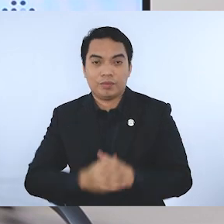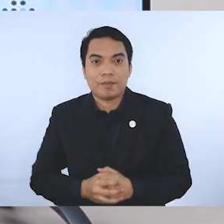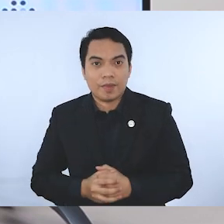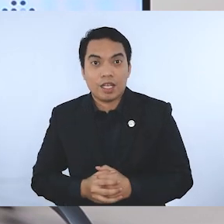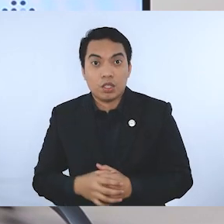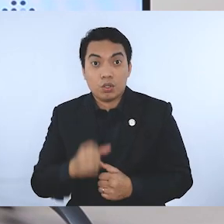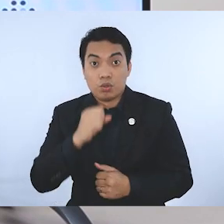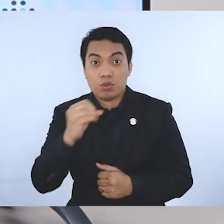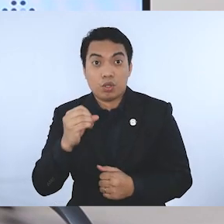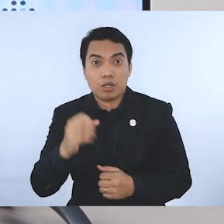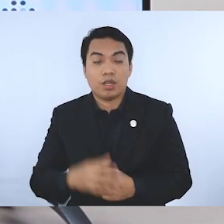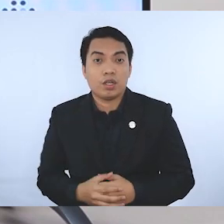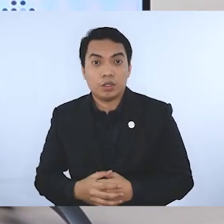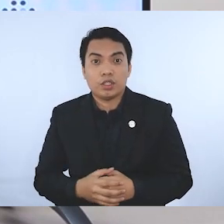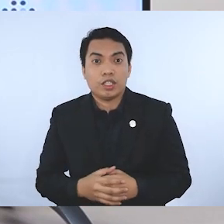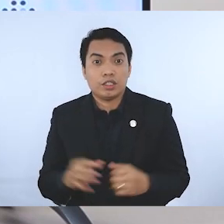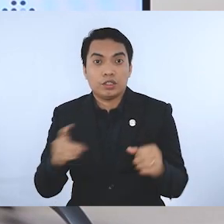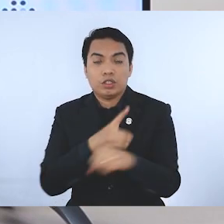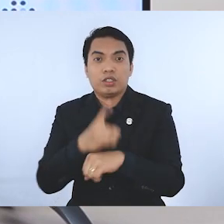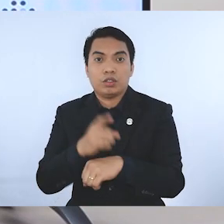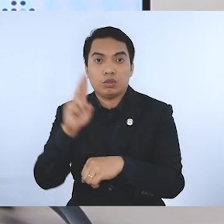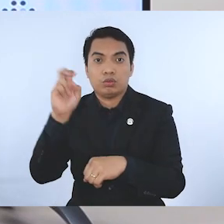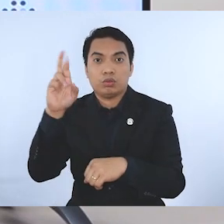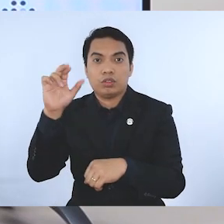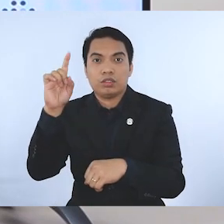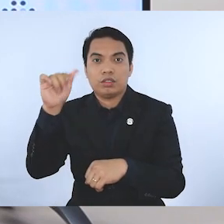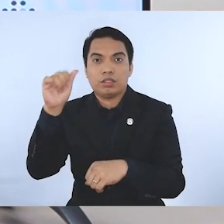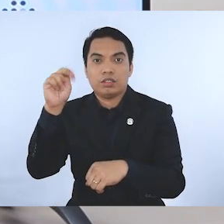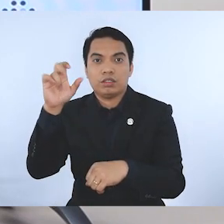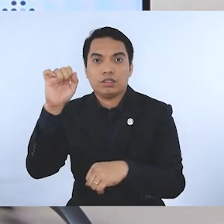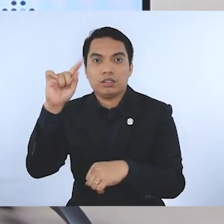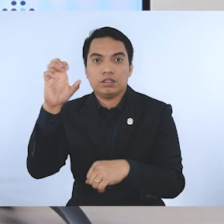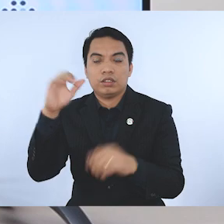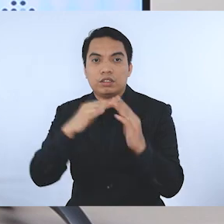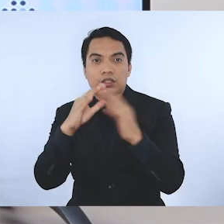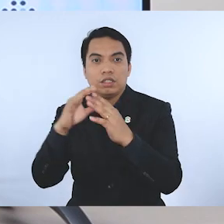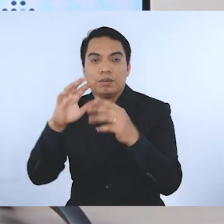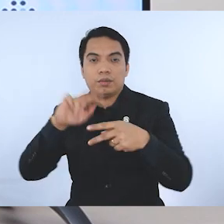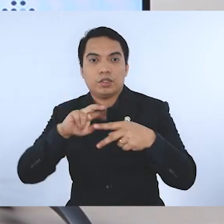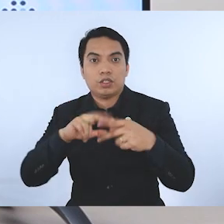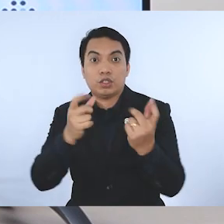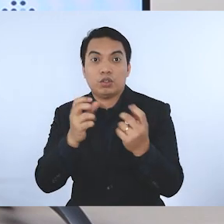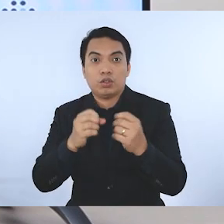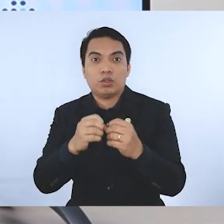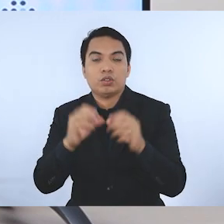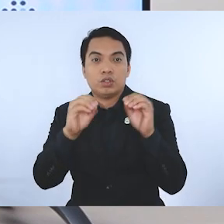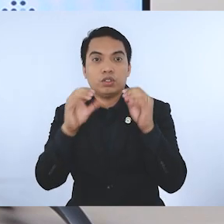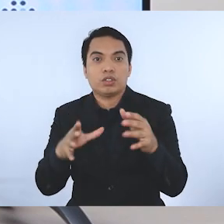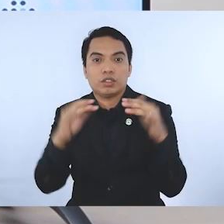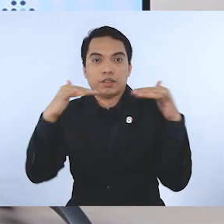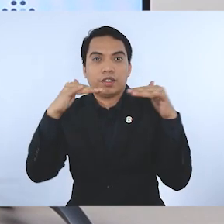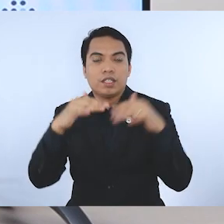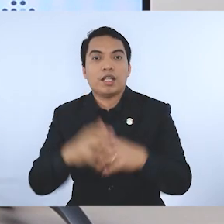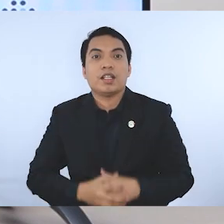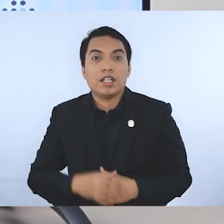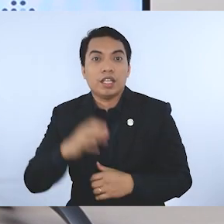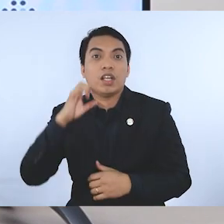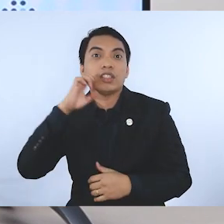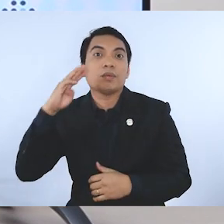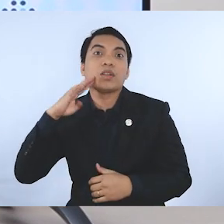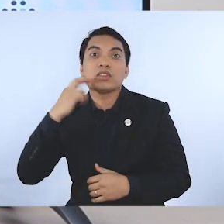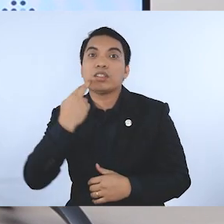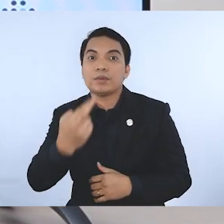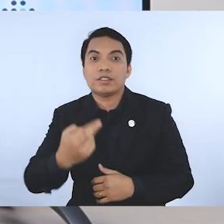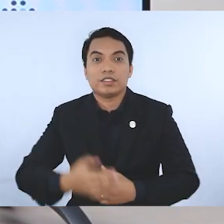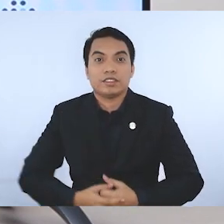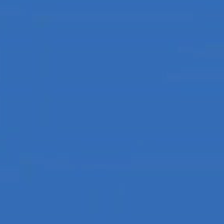sa distrito ng Urdaneta City, Pangasinan, nagsagawa sila ng Teachers Conference. Si kapatid na Eloisa Bagawisa na